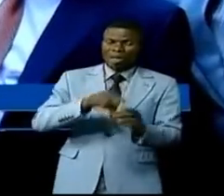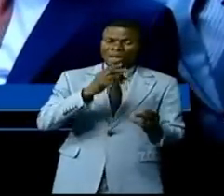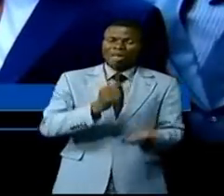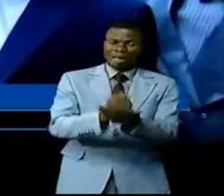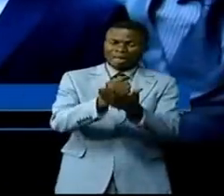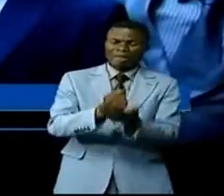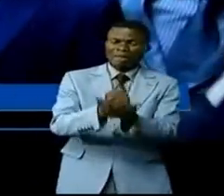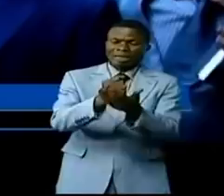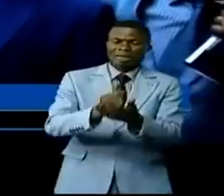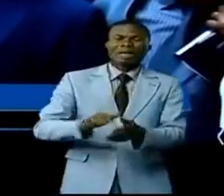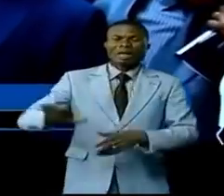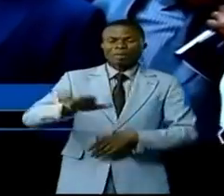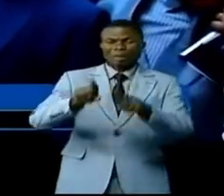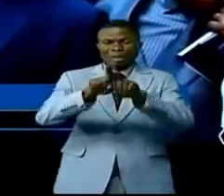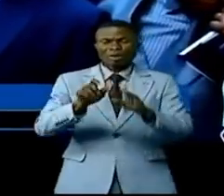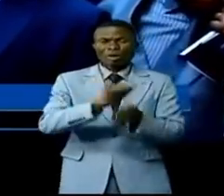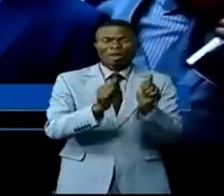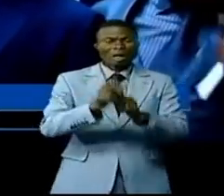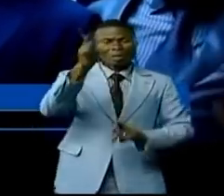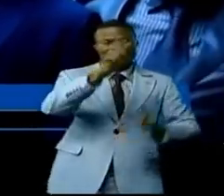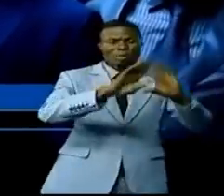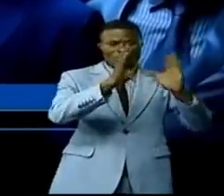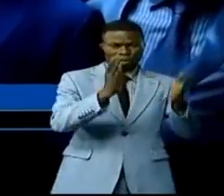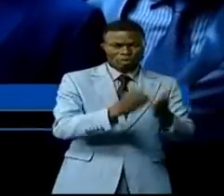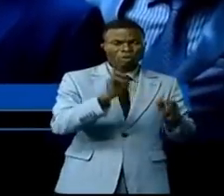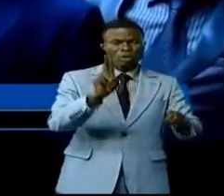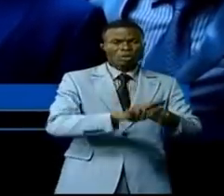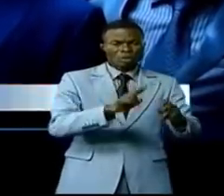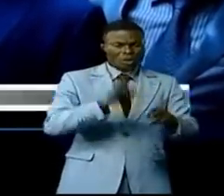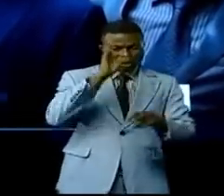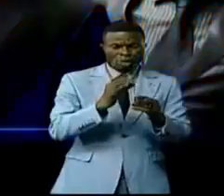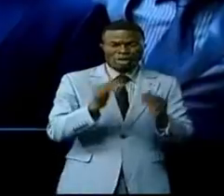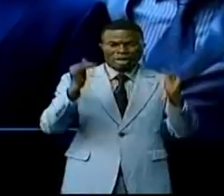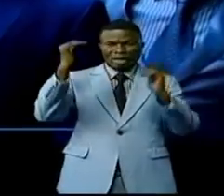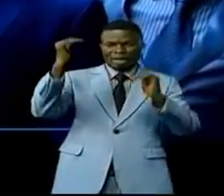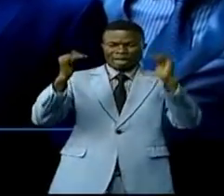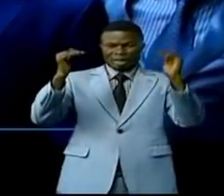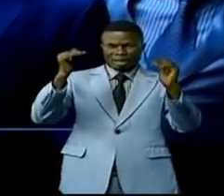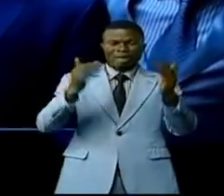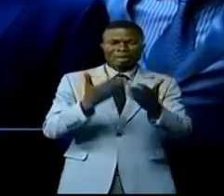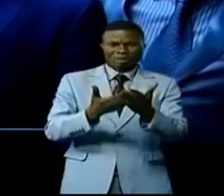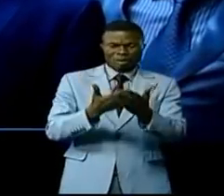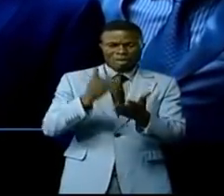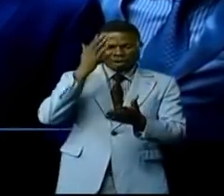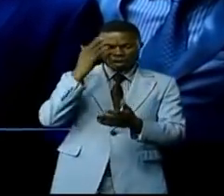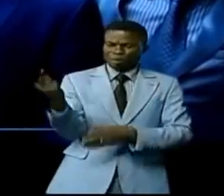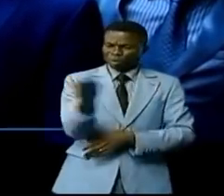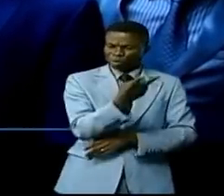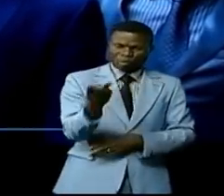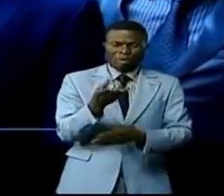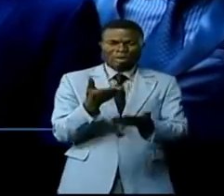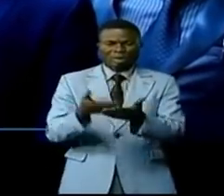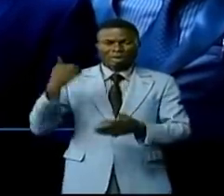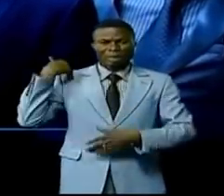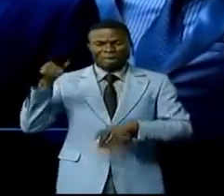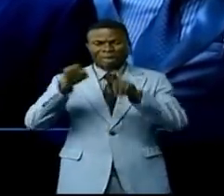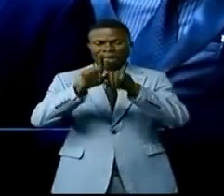en carburant et aux problèmes de la population. Donc il faut trouver un prix d'équilibre qui tient compte des intérêts de l'État, de